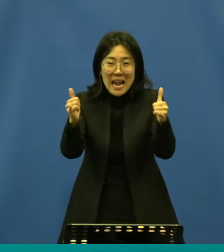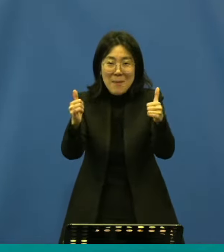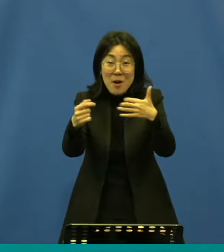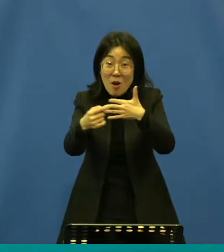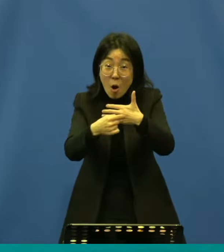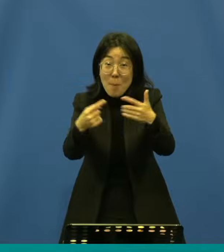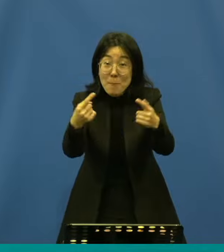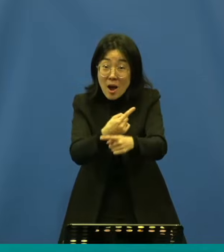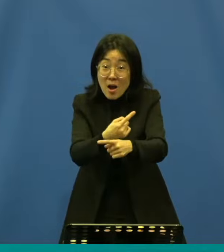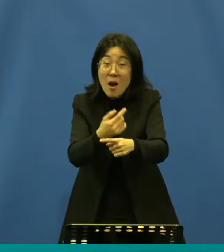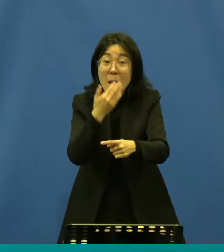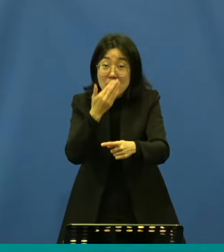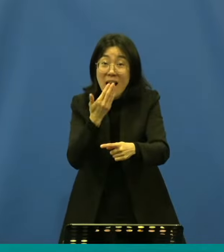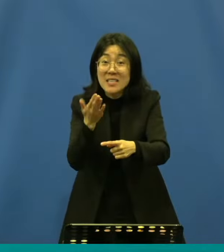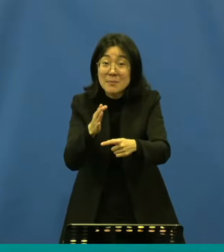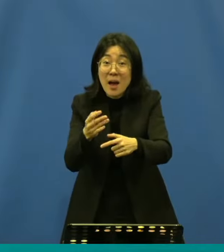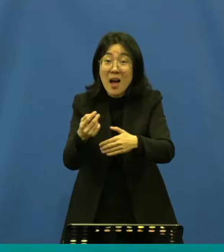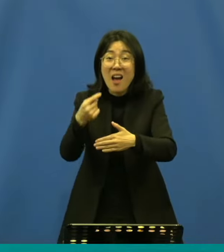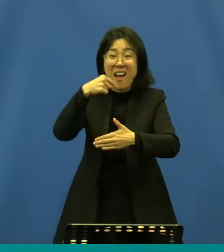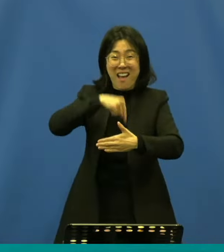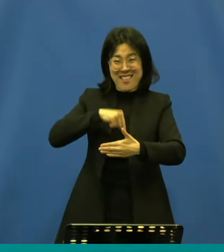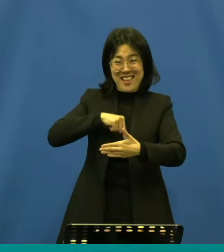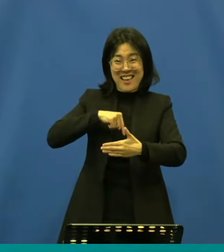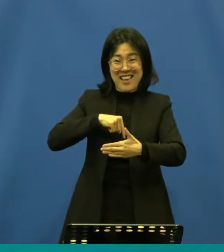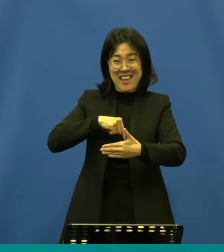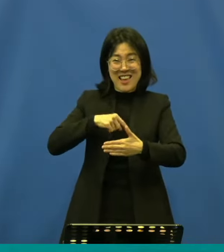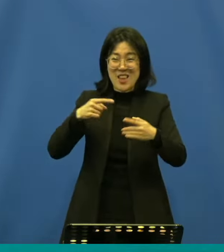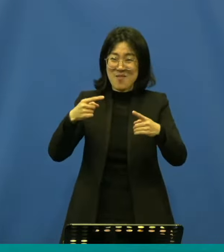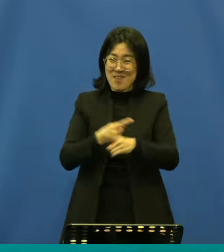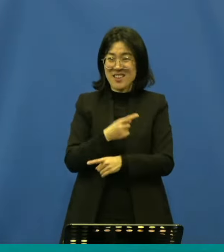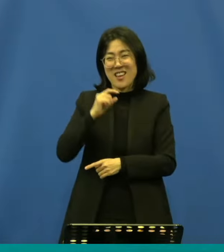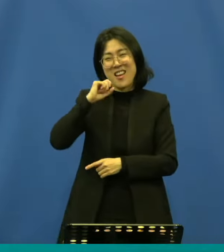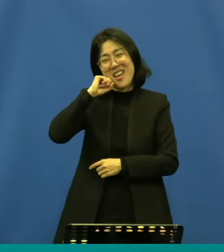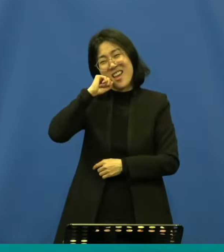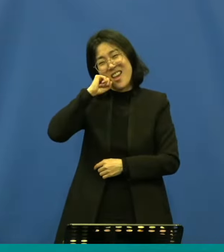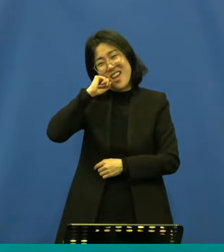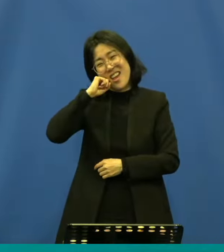여러분, 내가 선한 일을 한다고 다 선한 사람은 아닙니다.